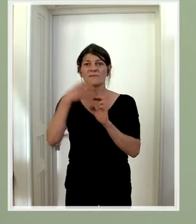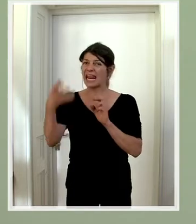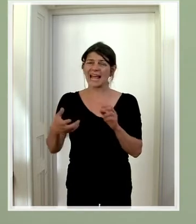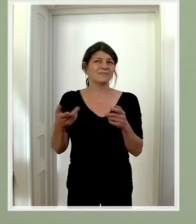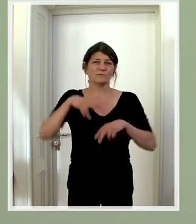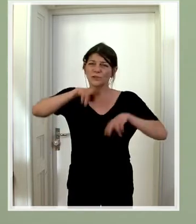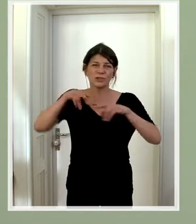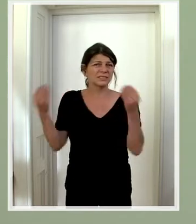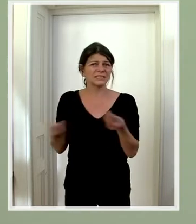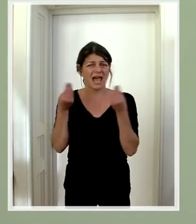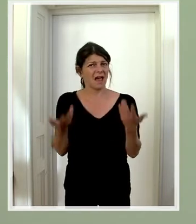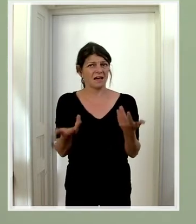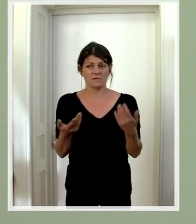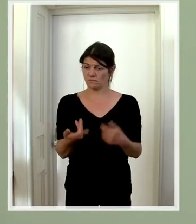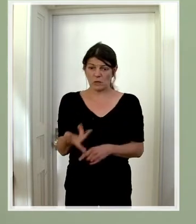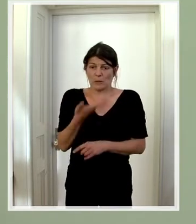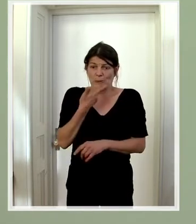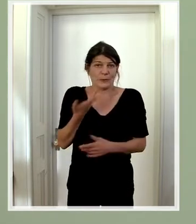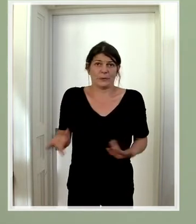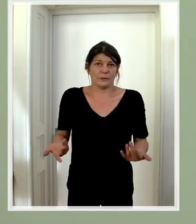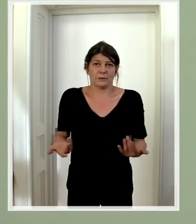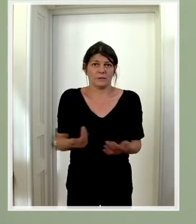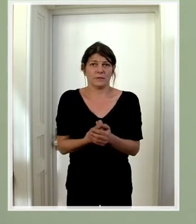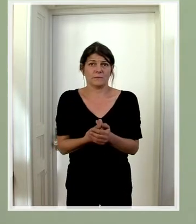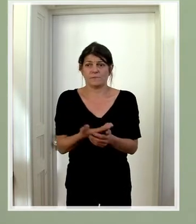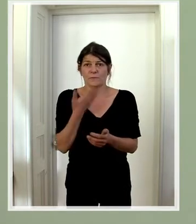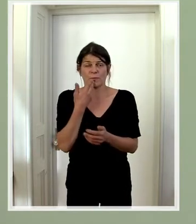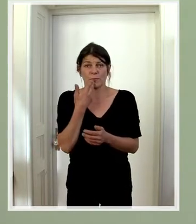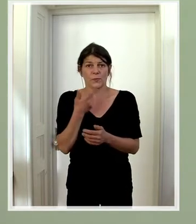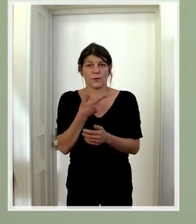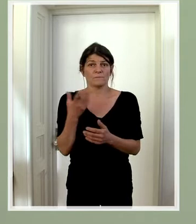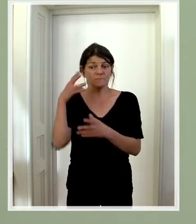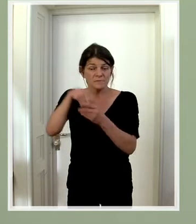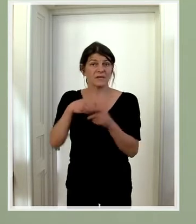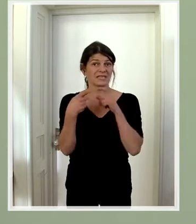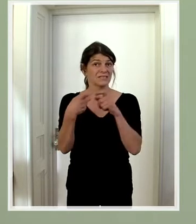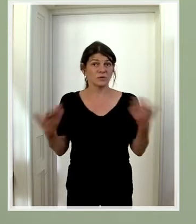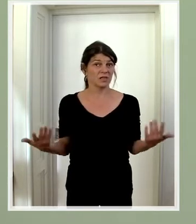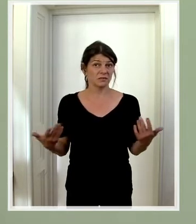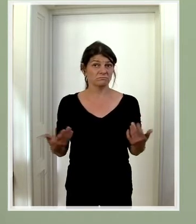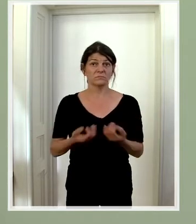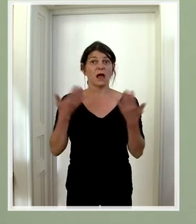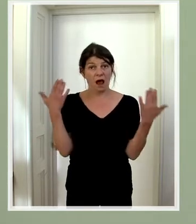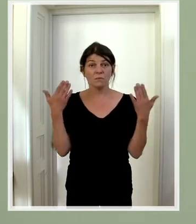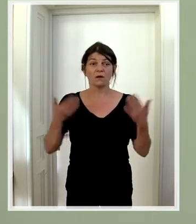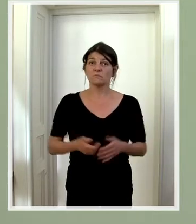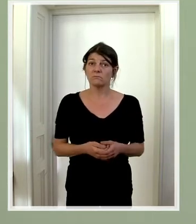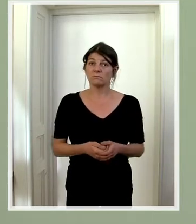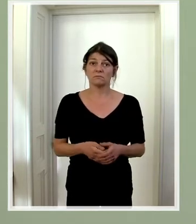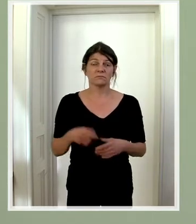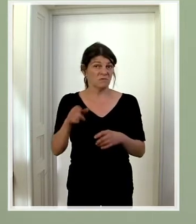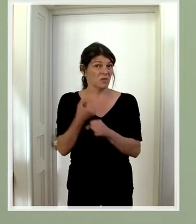Das sind alles Sachen, die eigentlich nicht in diesem Zusammenhang diskutiert worden sind. Das ist aber